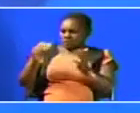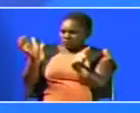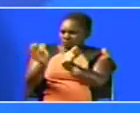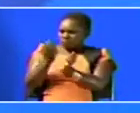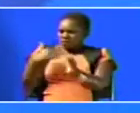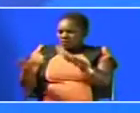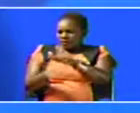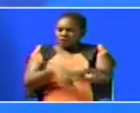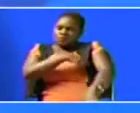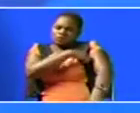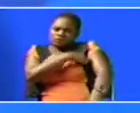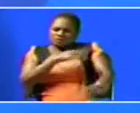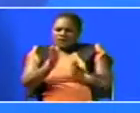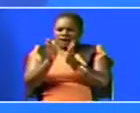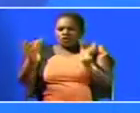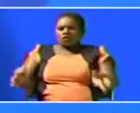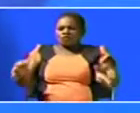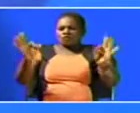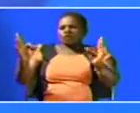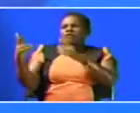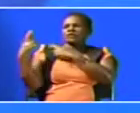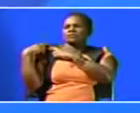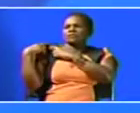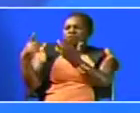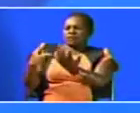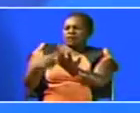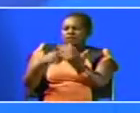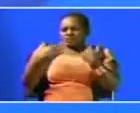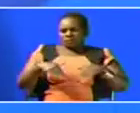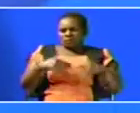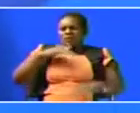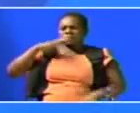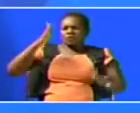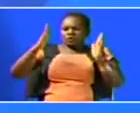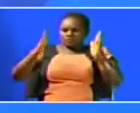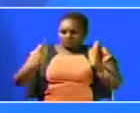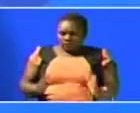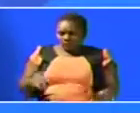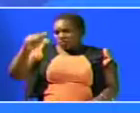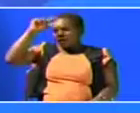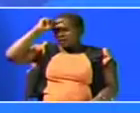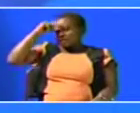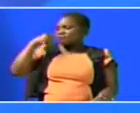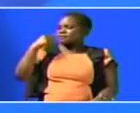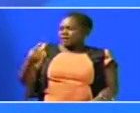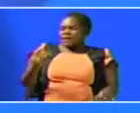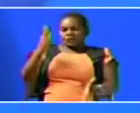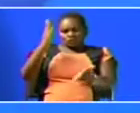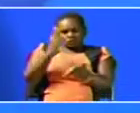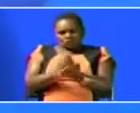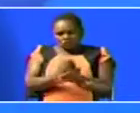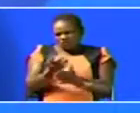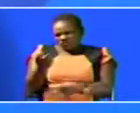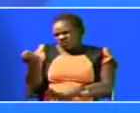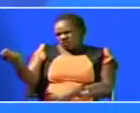ni naibu wa chifu na maafisa wa kusimamia shughuli ya kuhesabu watu. Msemaji wa serikali Cyrus Oguna amesema licha ya kushuhudiwa kwa